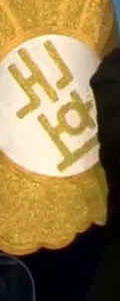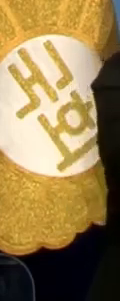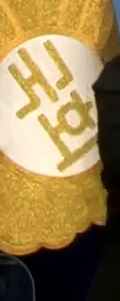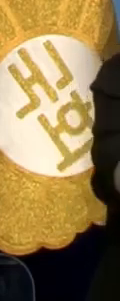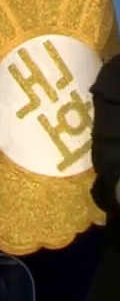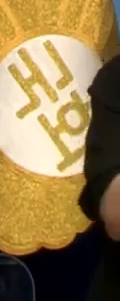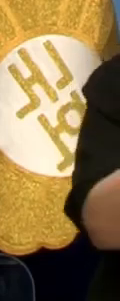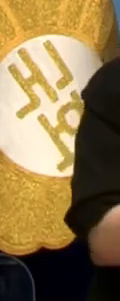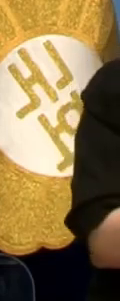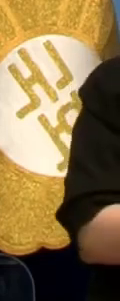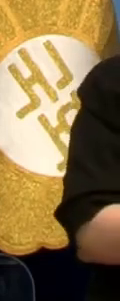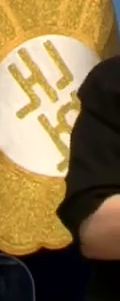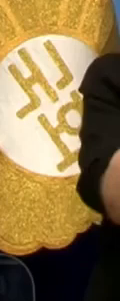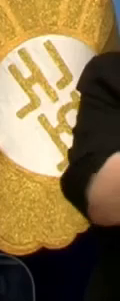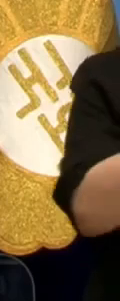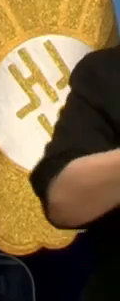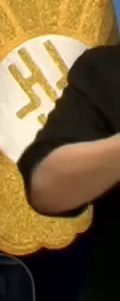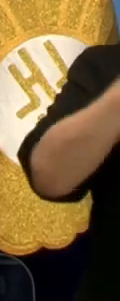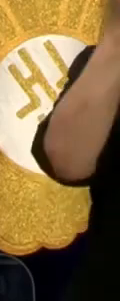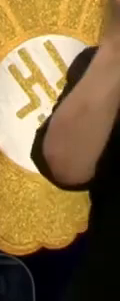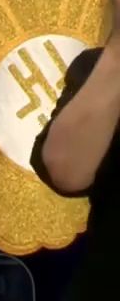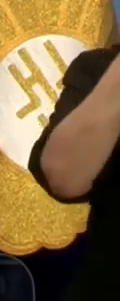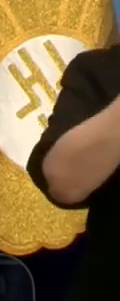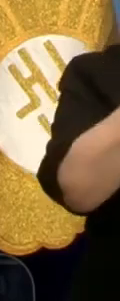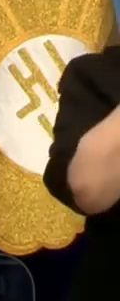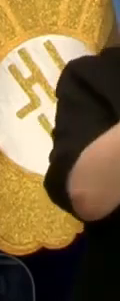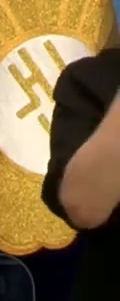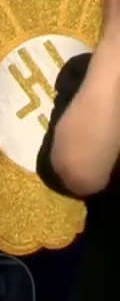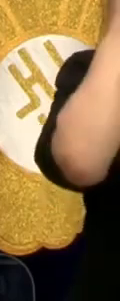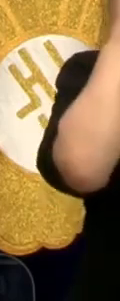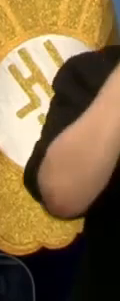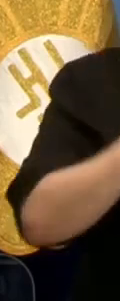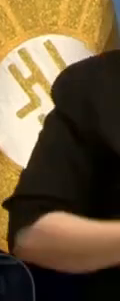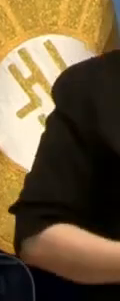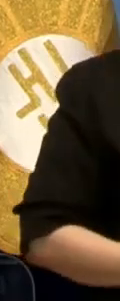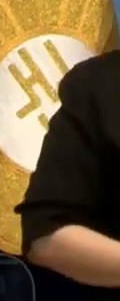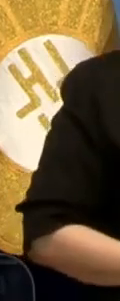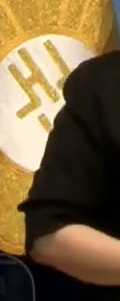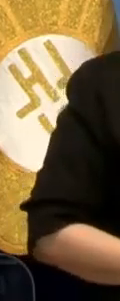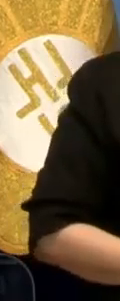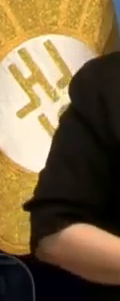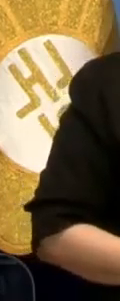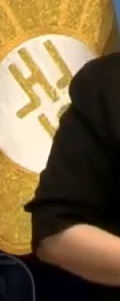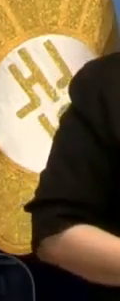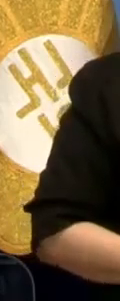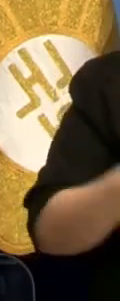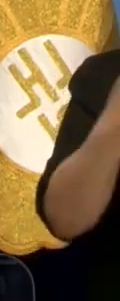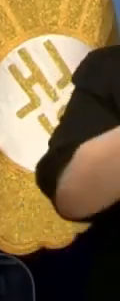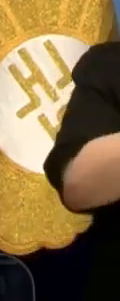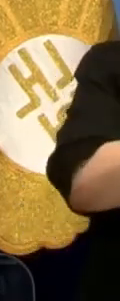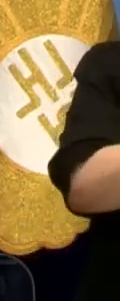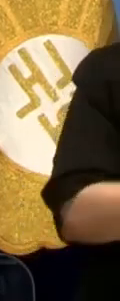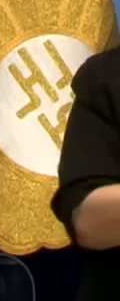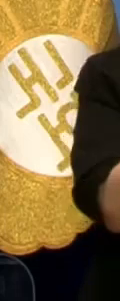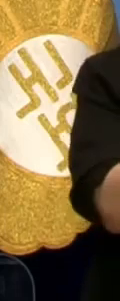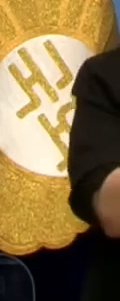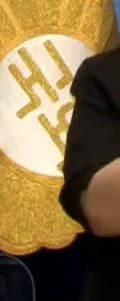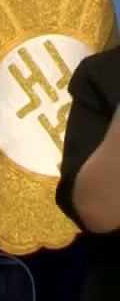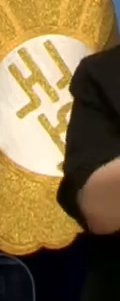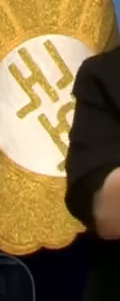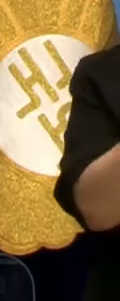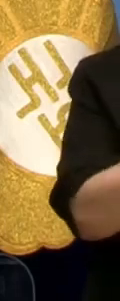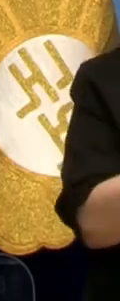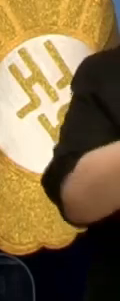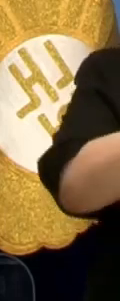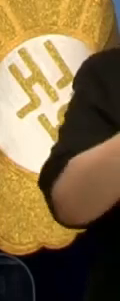축소해서 25조 원 이상이 가능할 것으로 생각됩니다. 또 긴급하게 해야 될 교정과세가